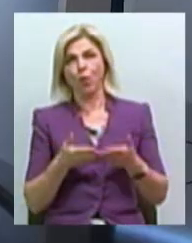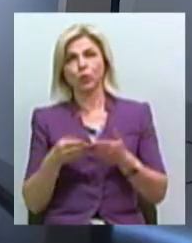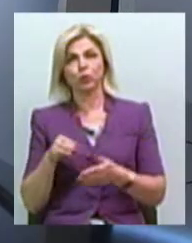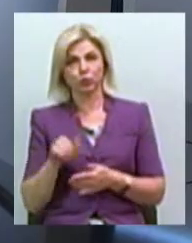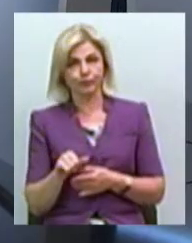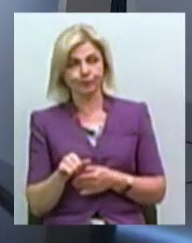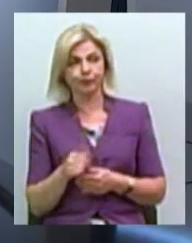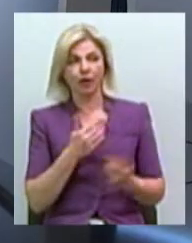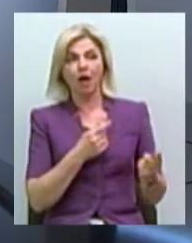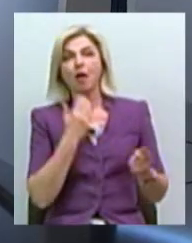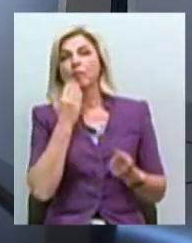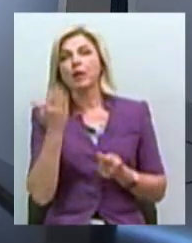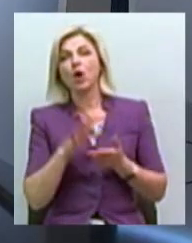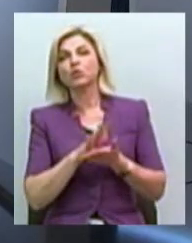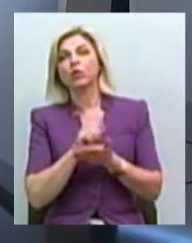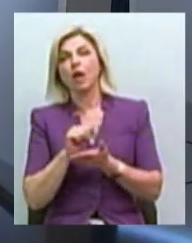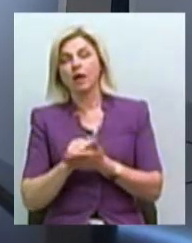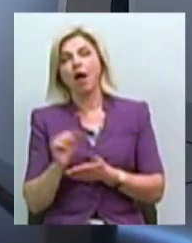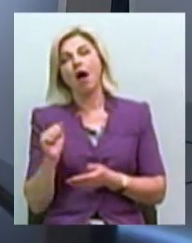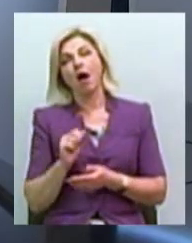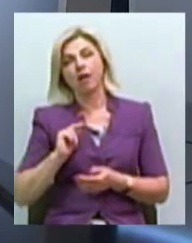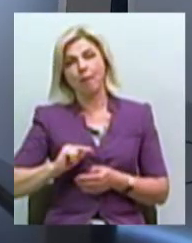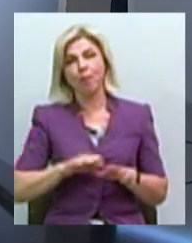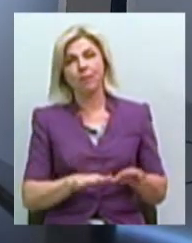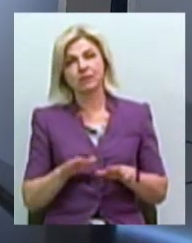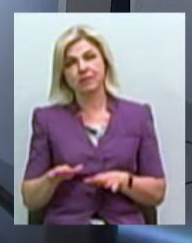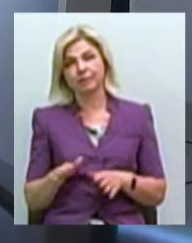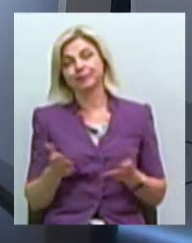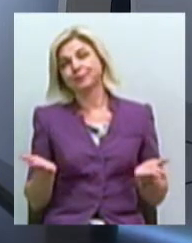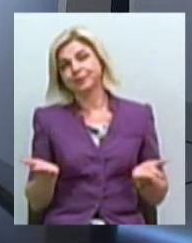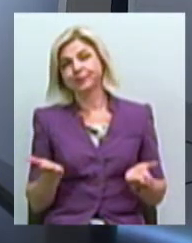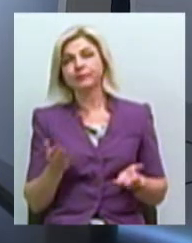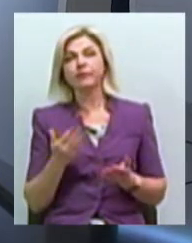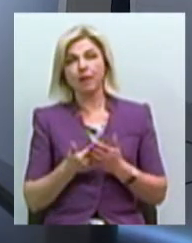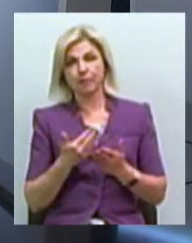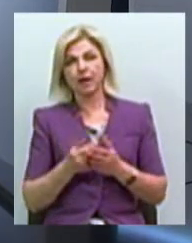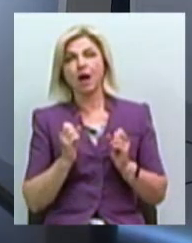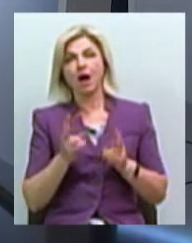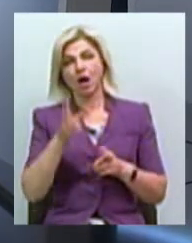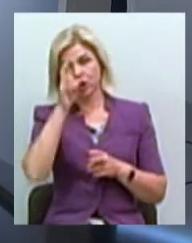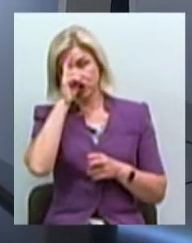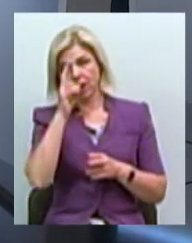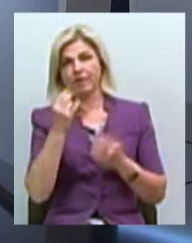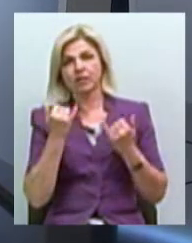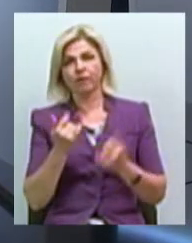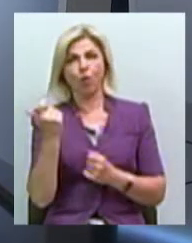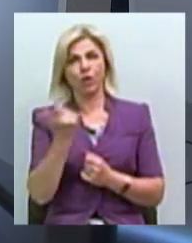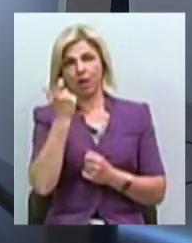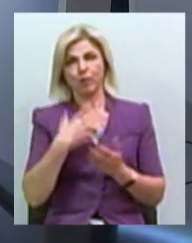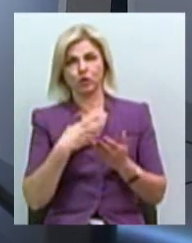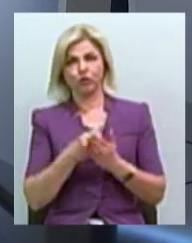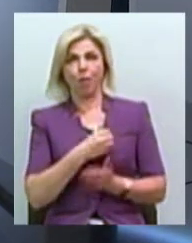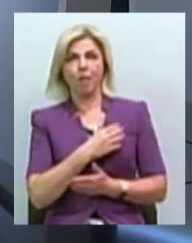місця, добре, дивіться, от у нас є, і, до речі, це приклад, як держава сьогодні розпоряджається своїм майном. Угу.